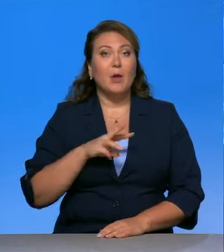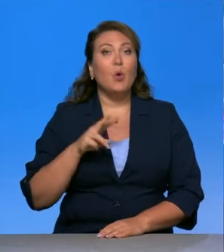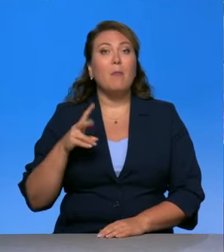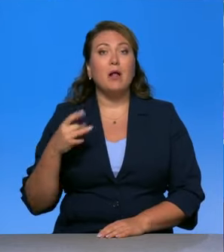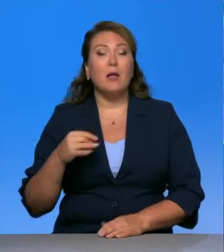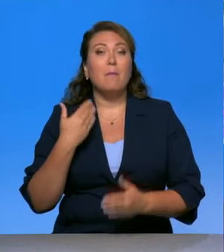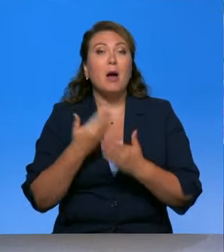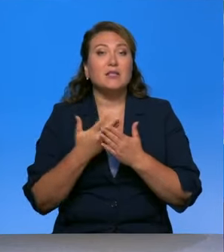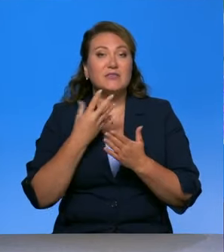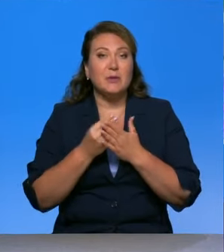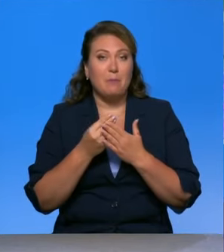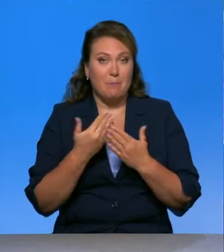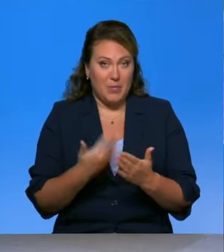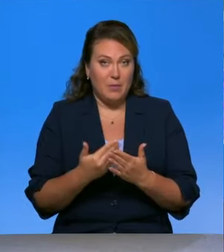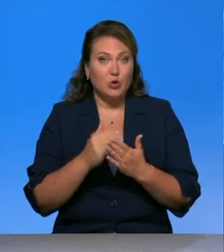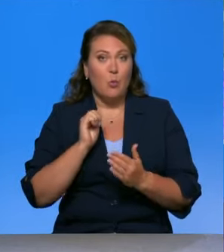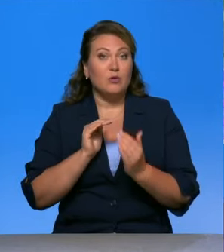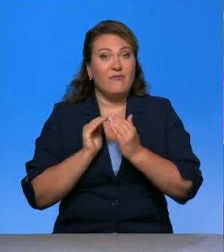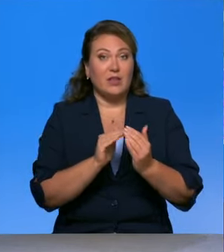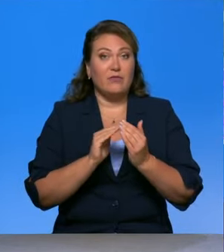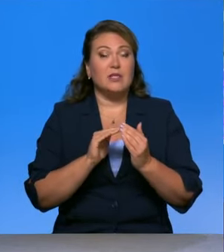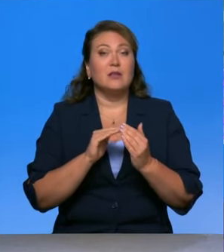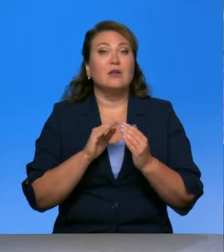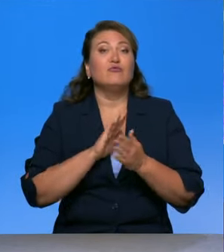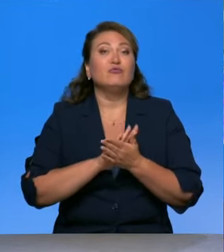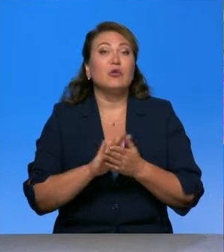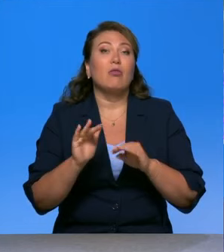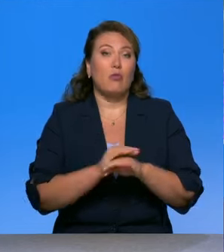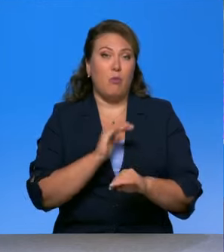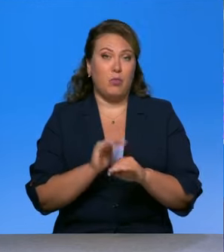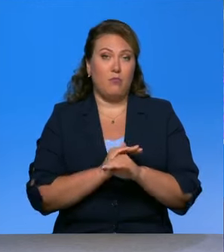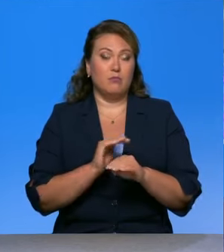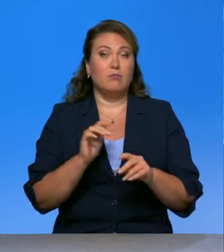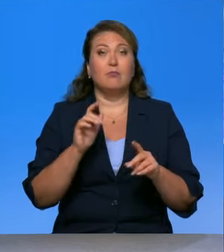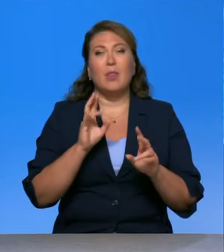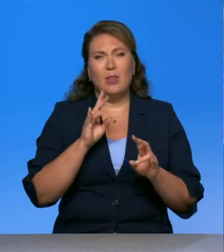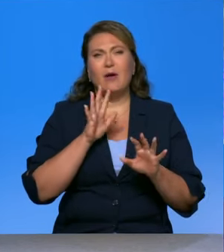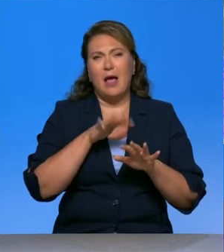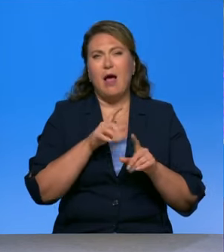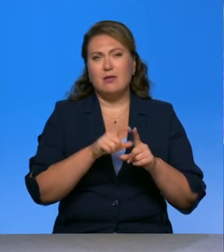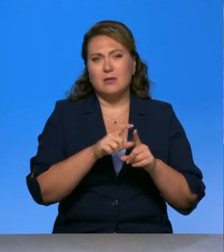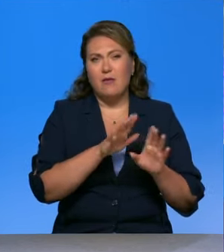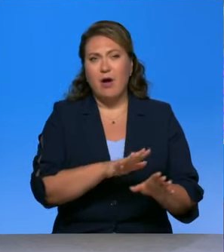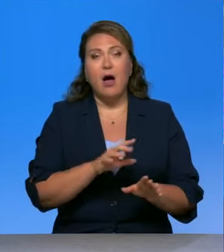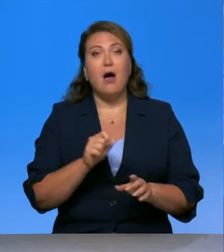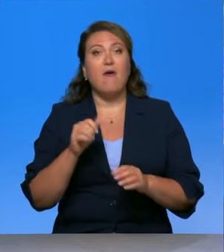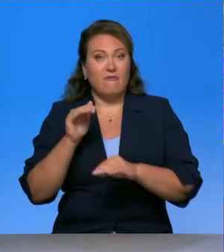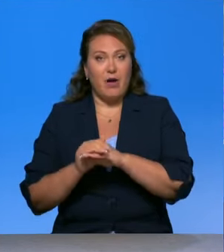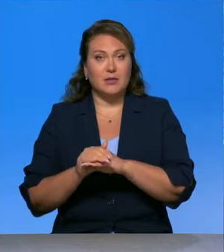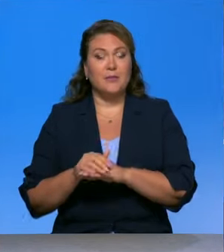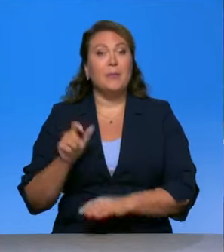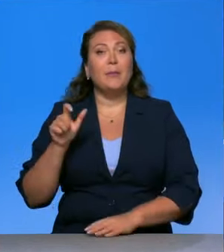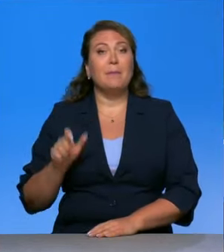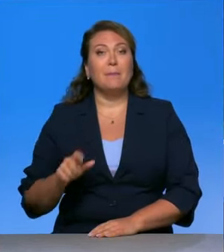добром. Это просто слова, с одной стороны. Давайте посмотрим факт. Миклуха-Маклай отправился на тот